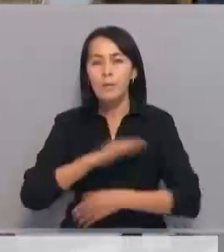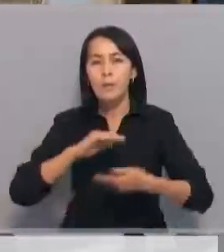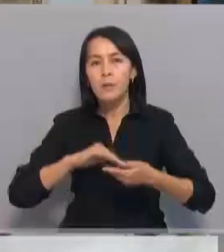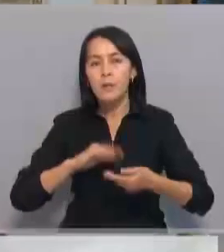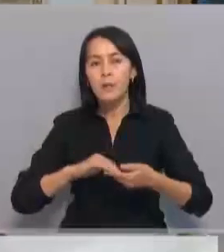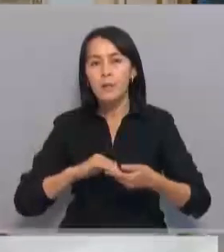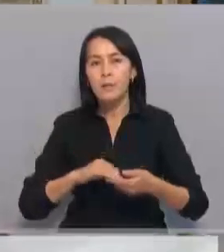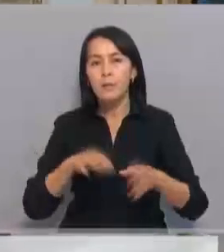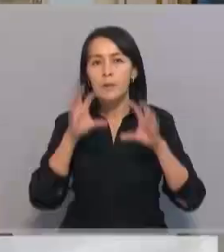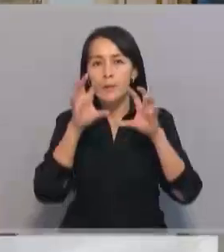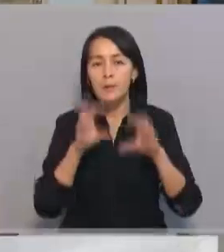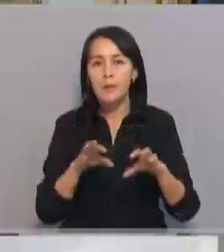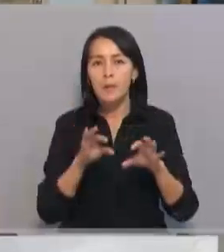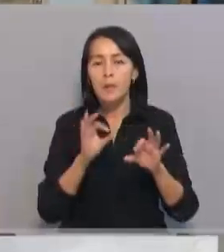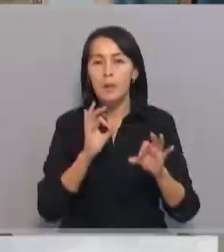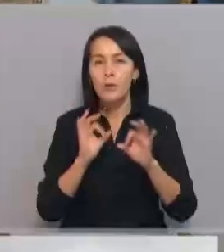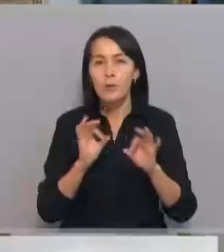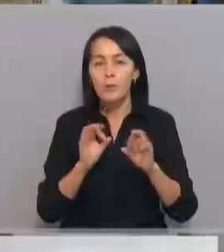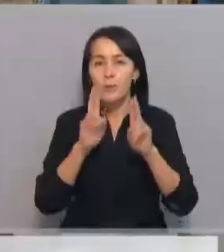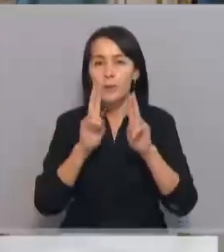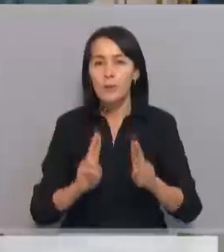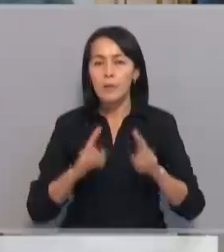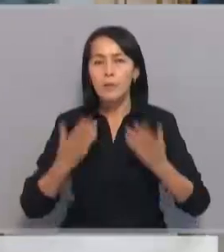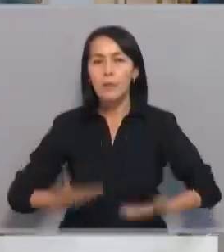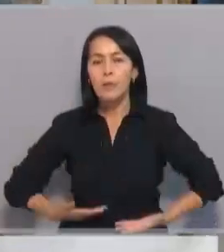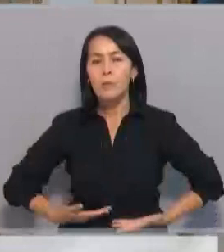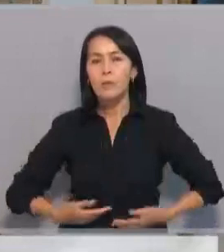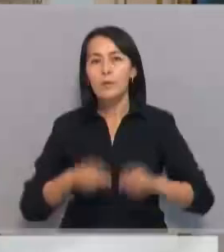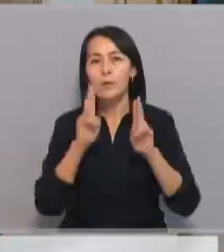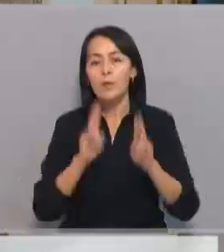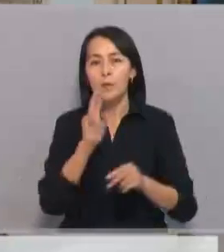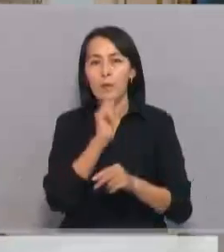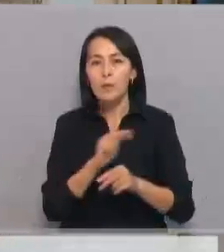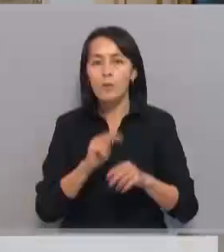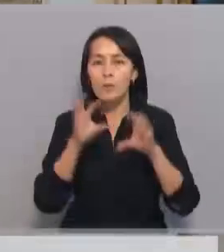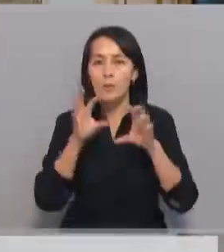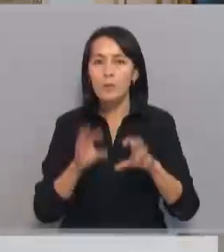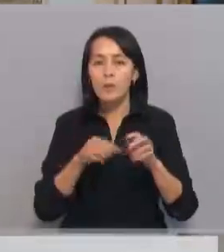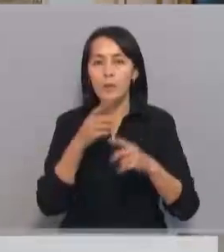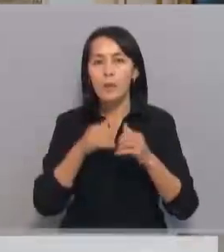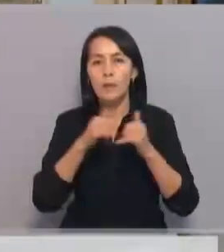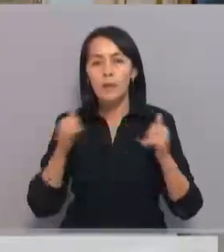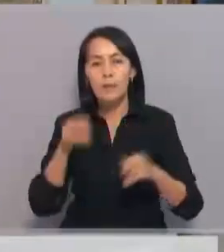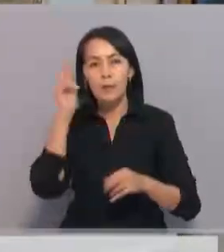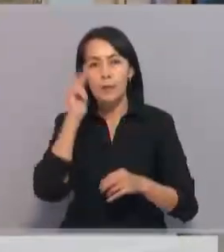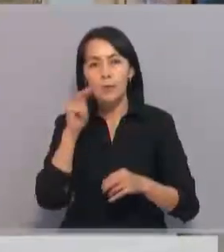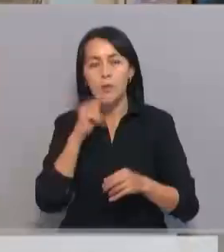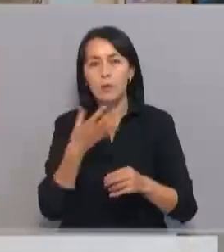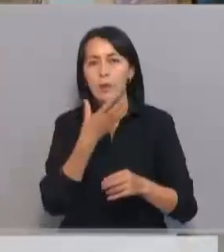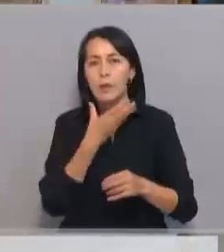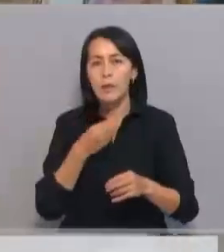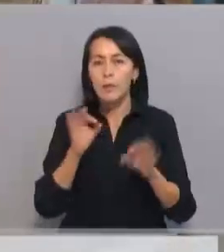шақырып, заң нормалары мен өмір сүру қағидаларын үйрететін, құқықтық сананы қалыптастыратын